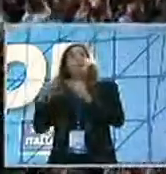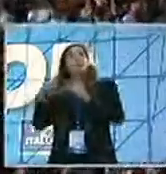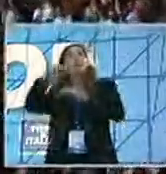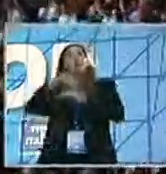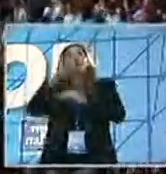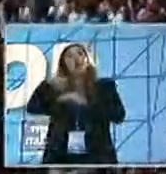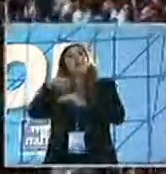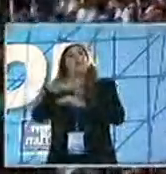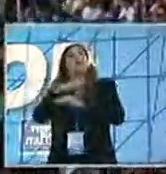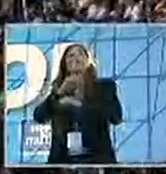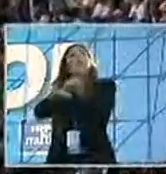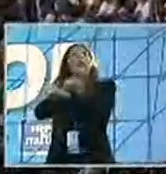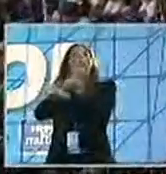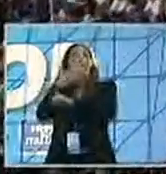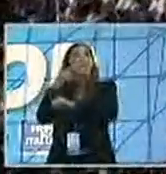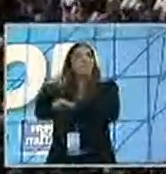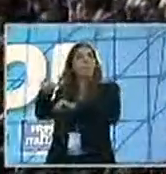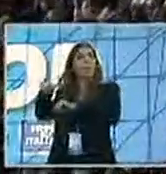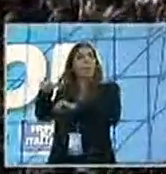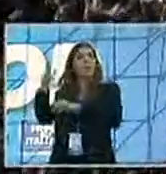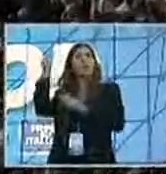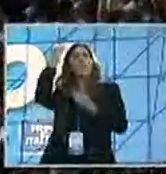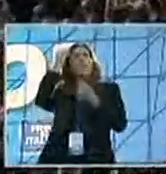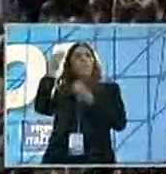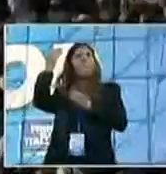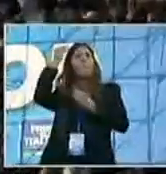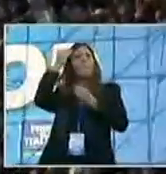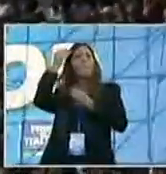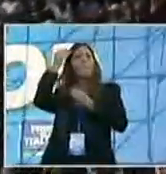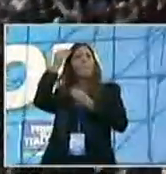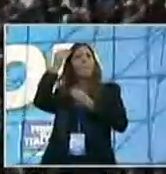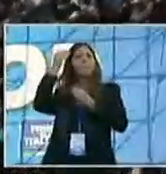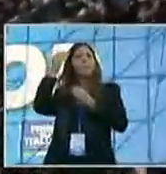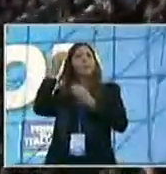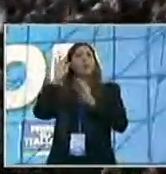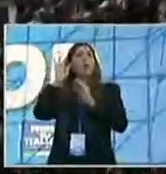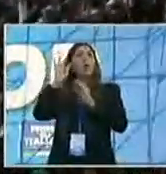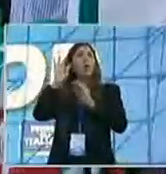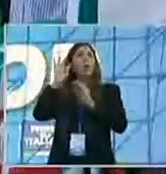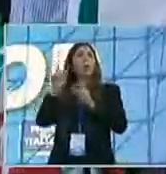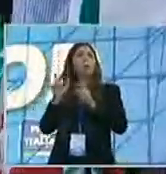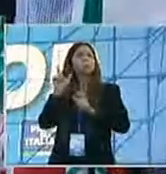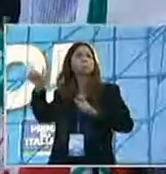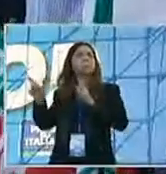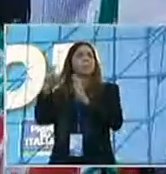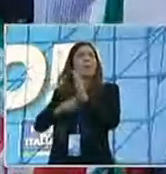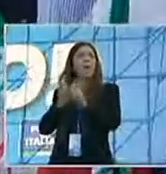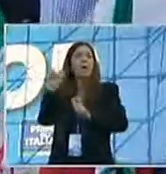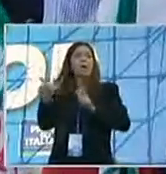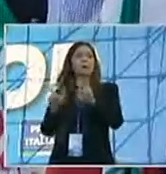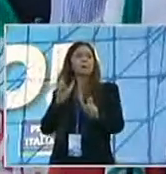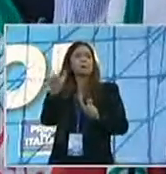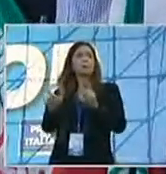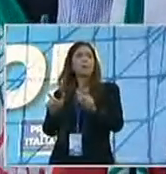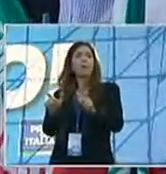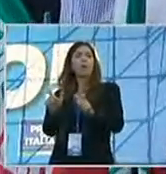manette e pensano: ti spremo come un limone e se per sbaglio non ti va di pagare tutte